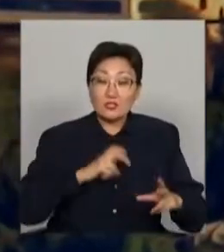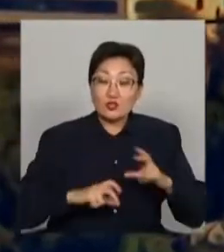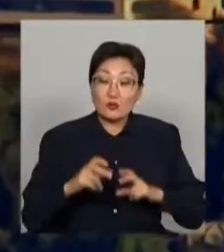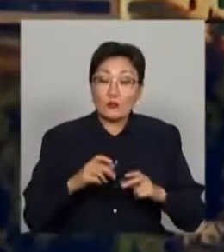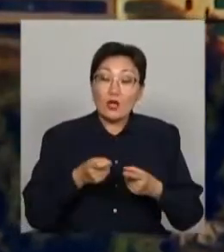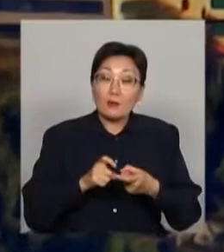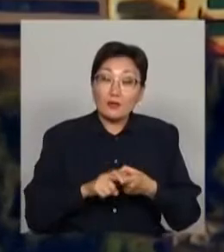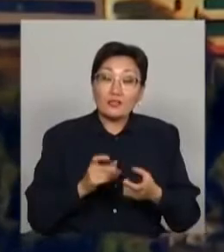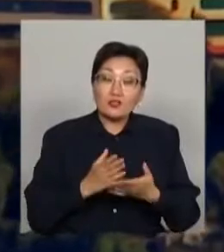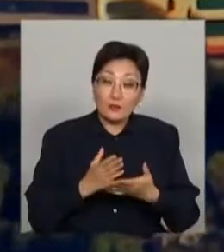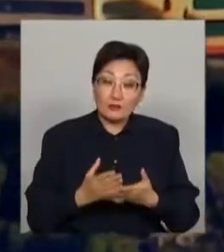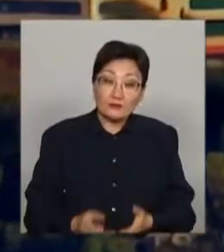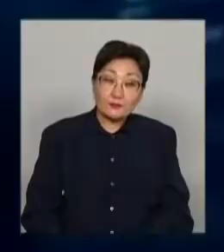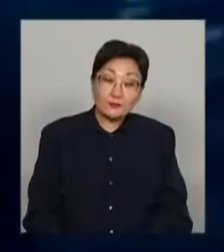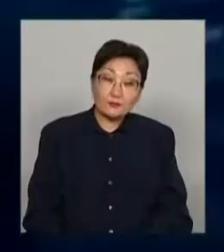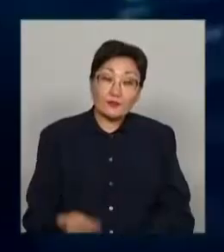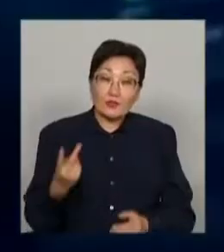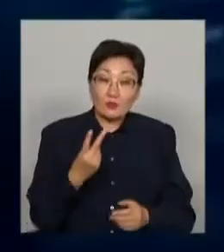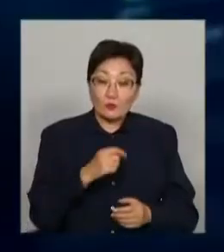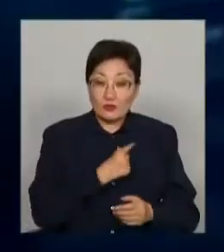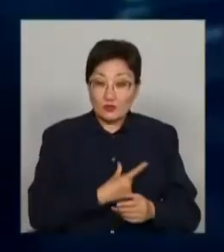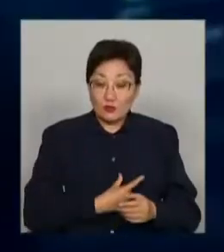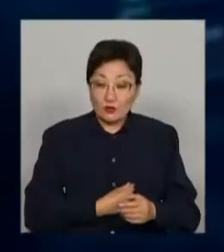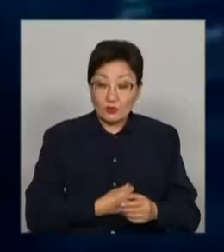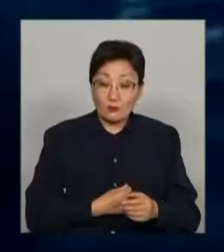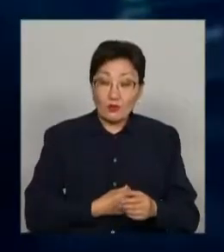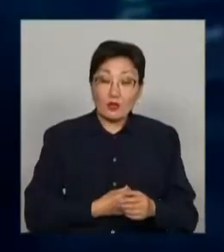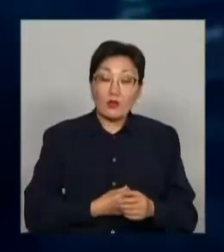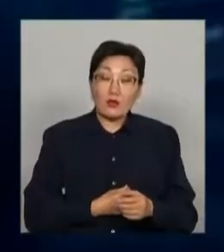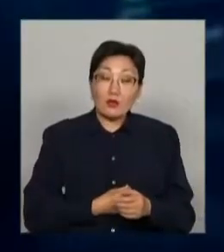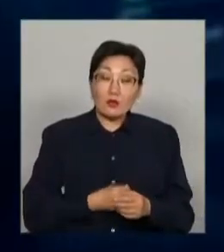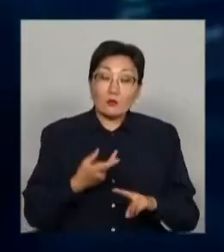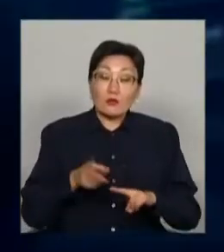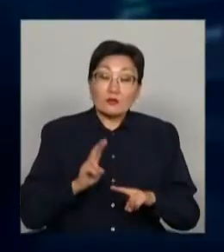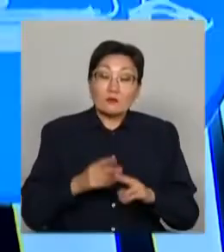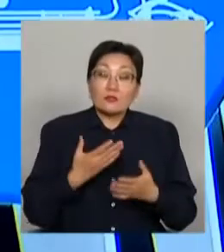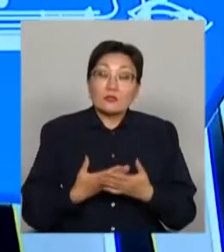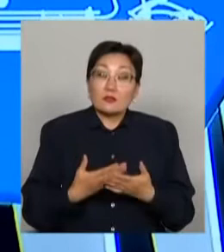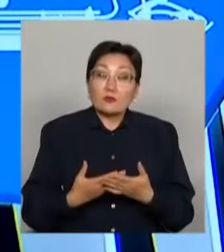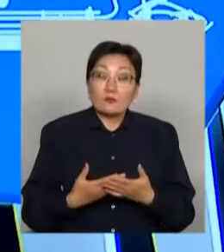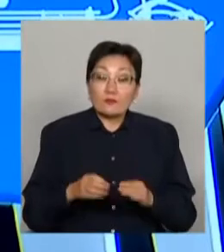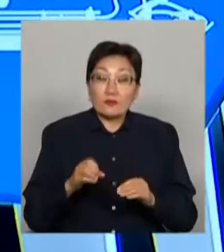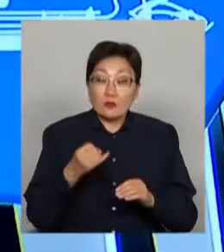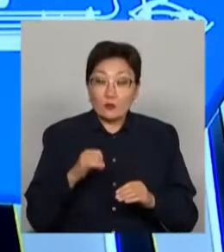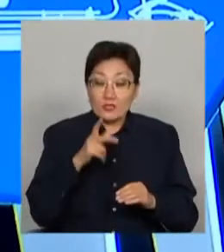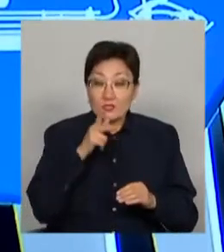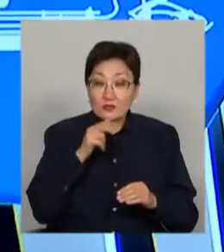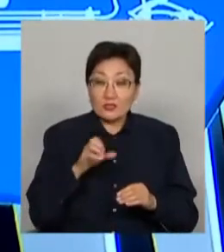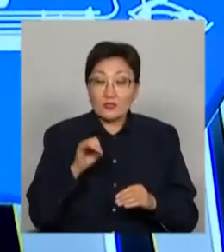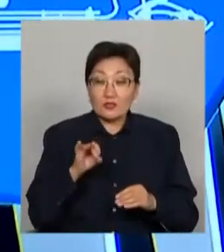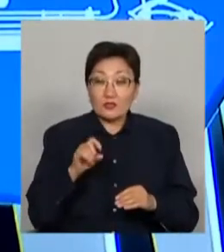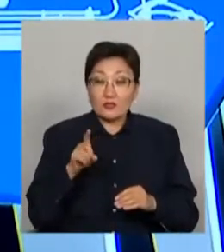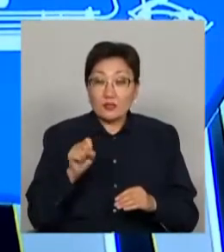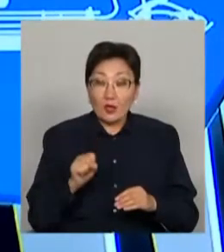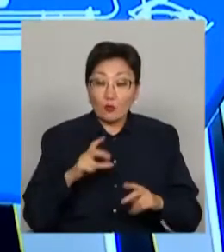қаншалықты байланыстап отыр? Қос диплом жайлы айта кететін болсақ, мысалға айтсақ, осы Оңтүстік Кореядағы Инха